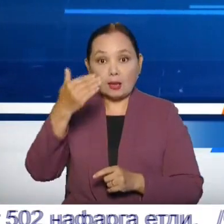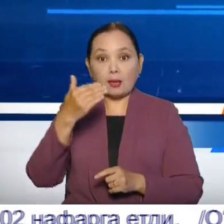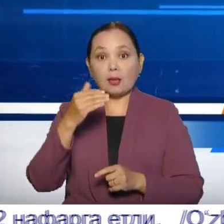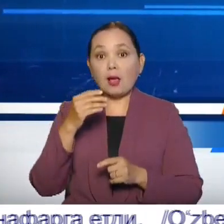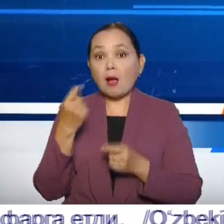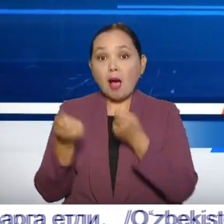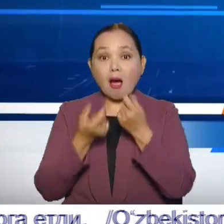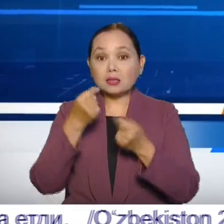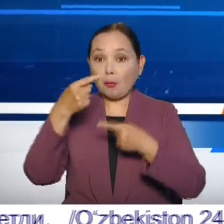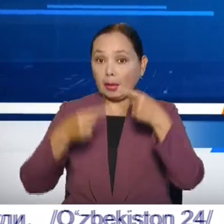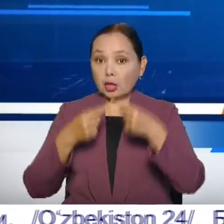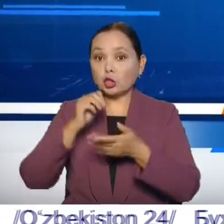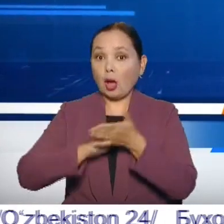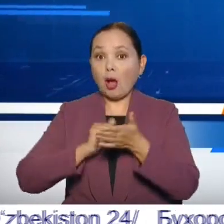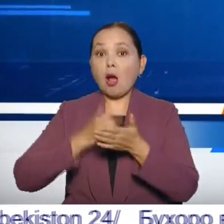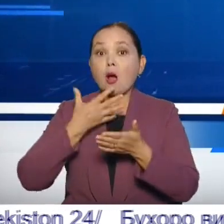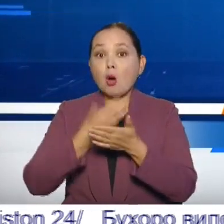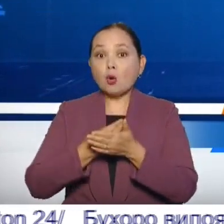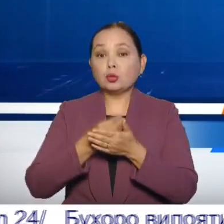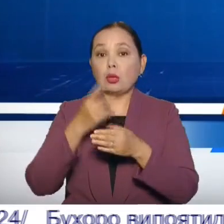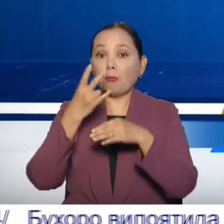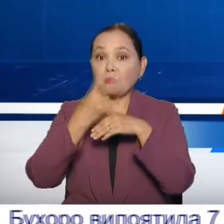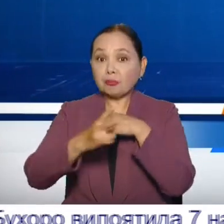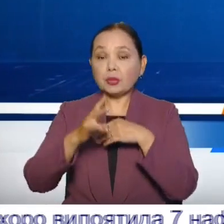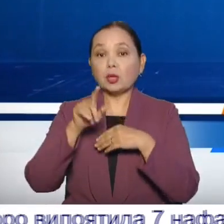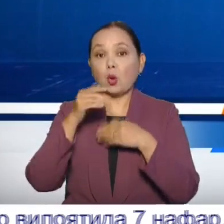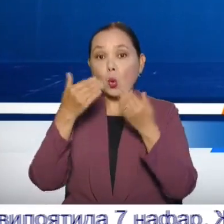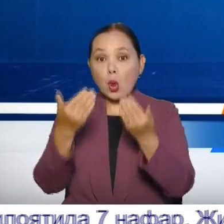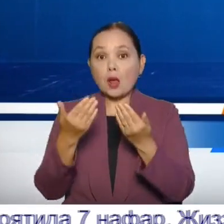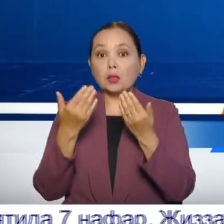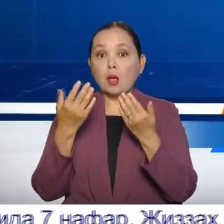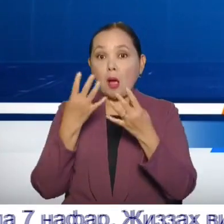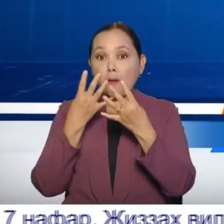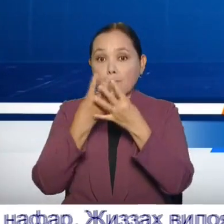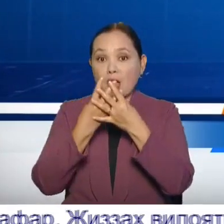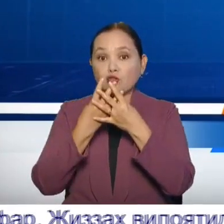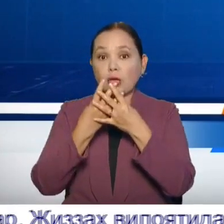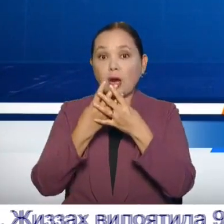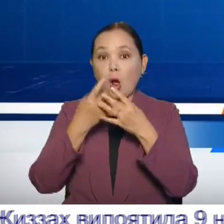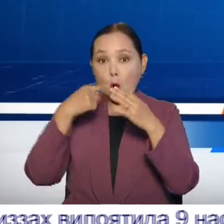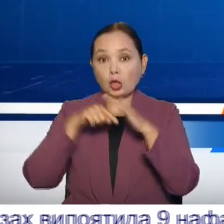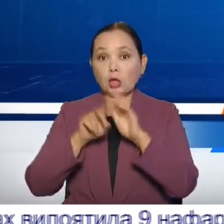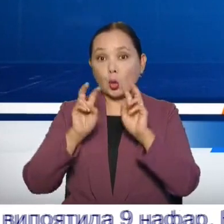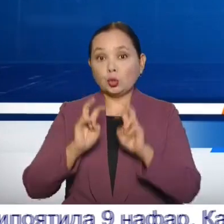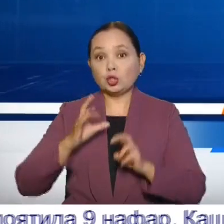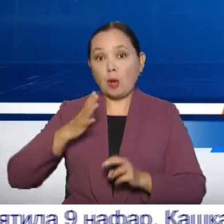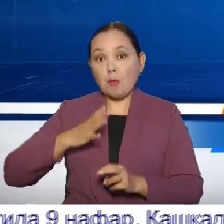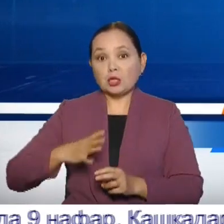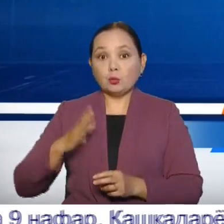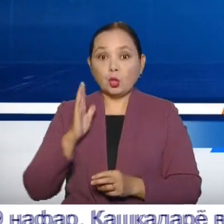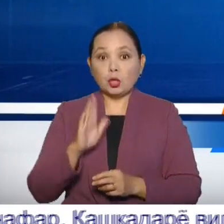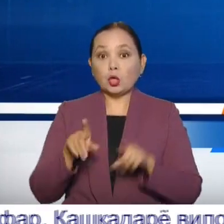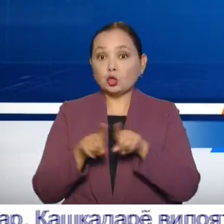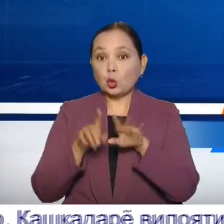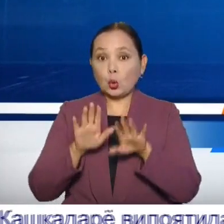arzimagan kelishmovchilik sabab o'ch olish maqsadi bugun ularni panjara ortida o'tirishga majbur qilmoqda. Shu